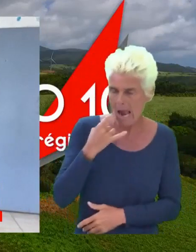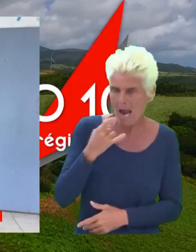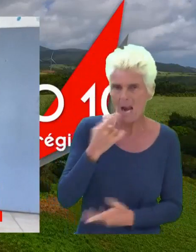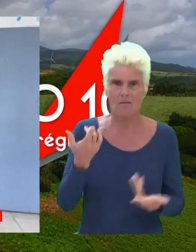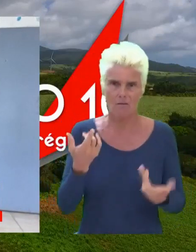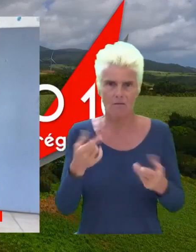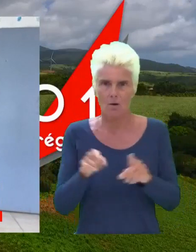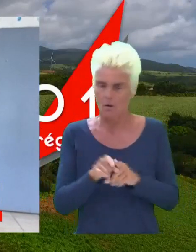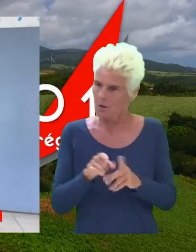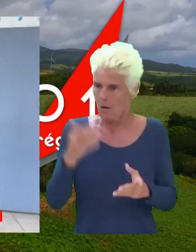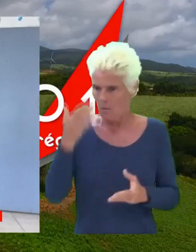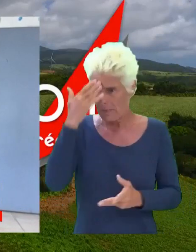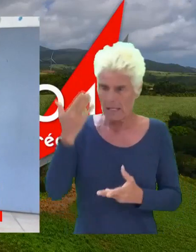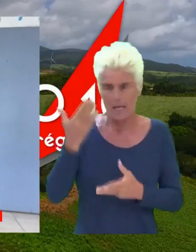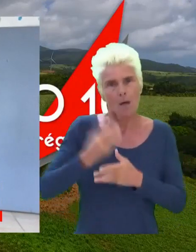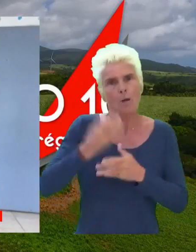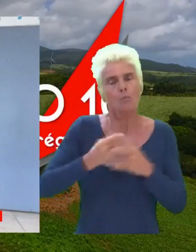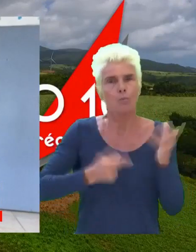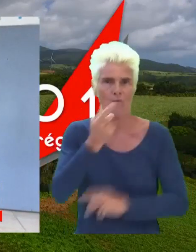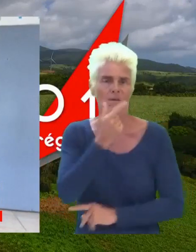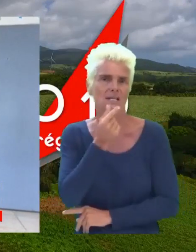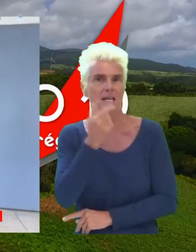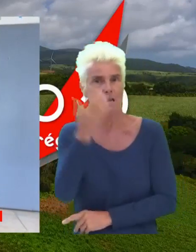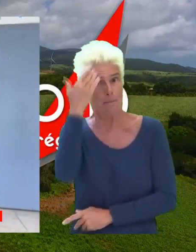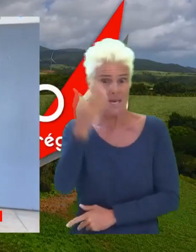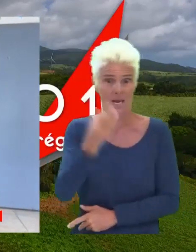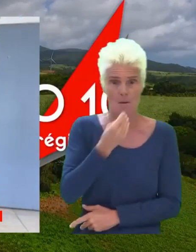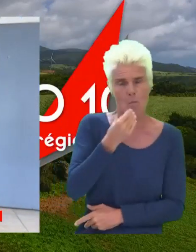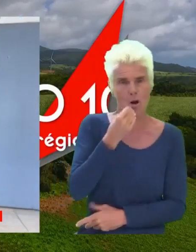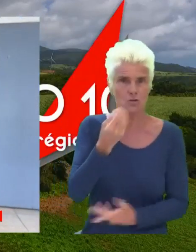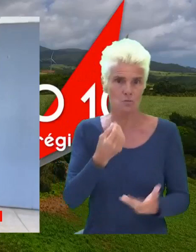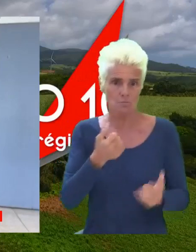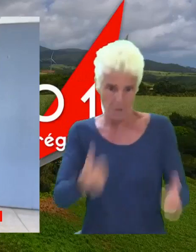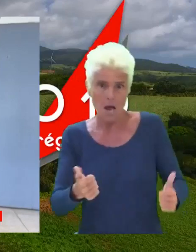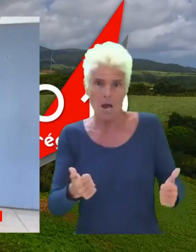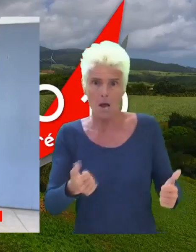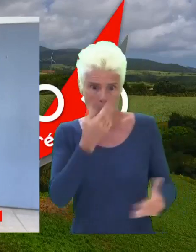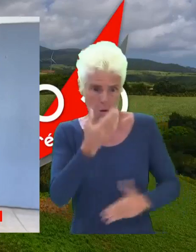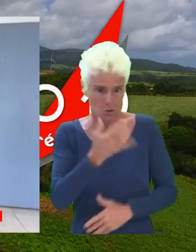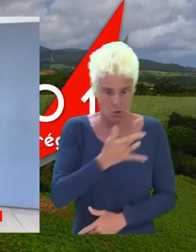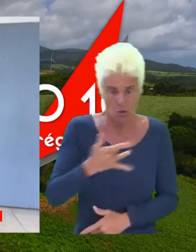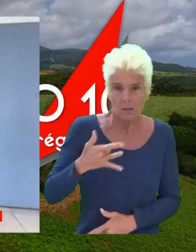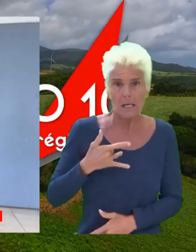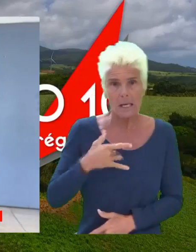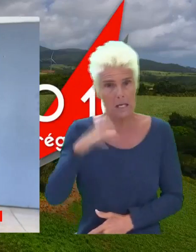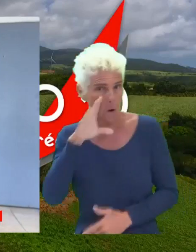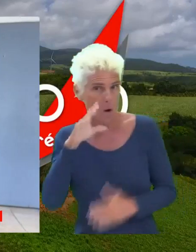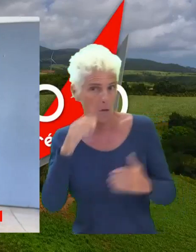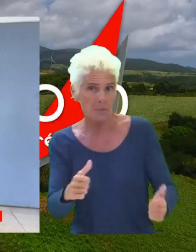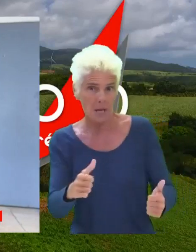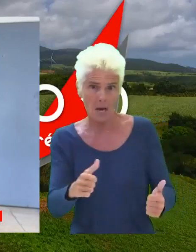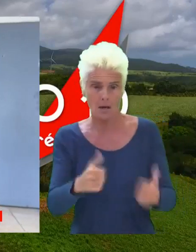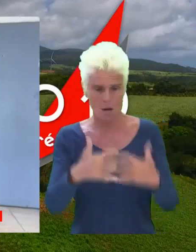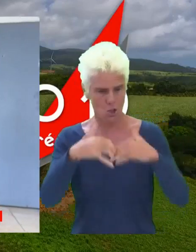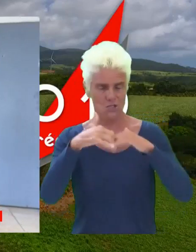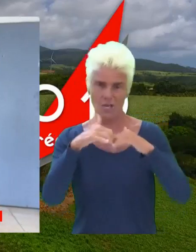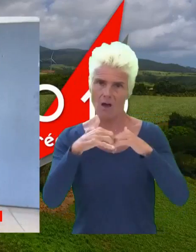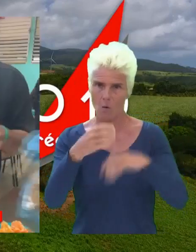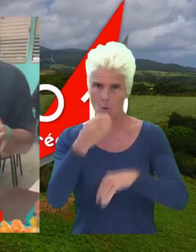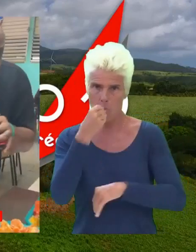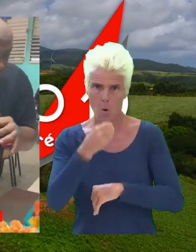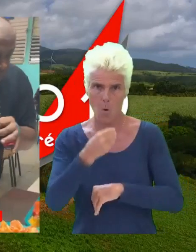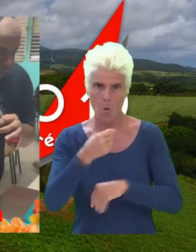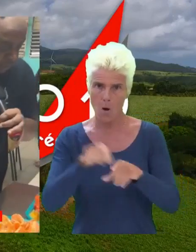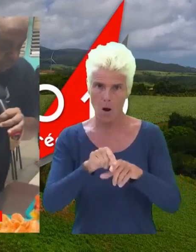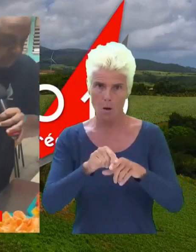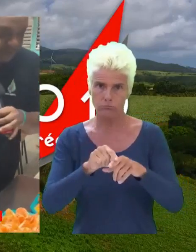un apprentissage voilà optimisé parce que quand on est en bonne santé quand on dort bien et bien le cerveau fonctionne beaucoup mieux et